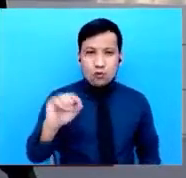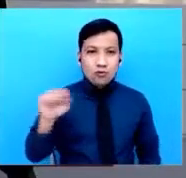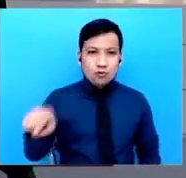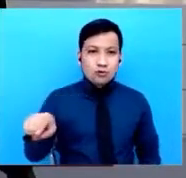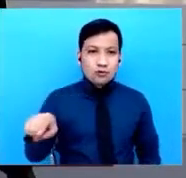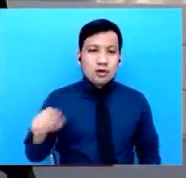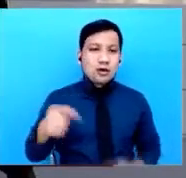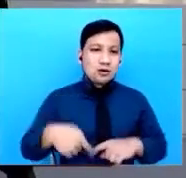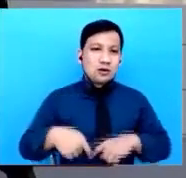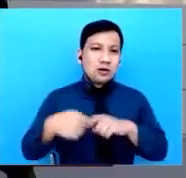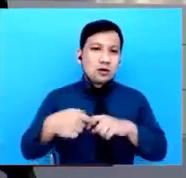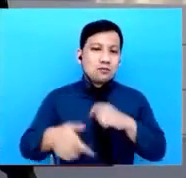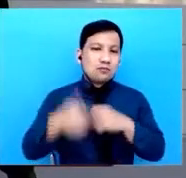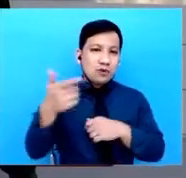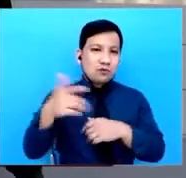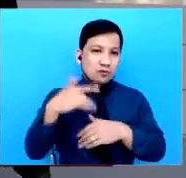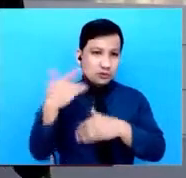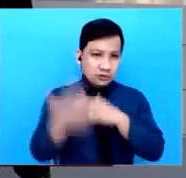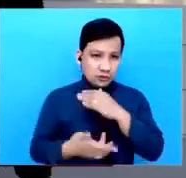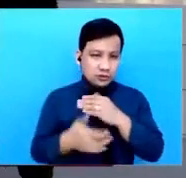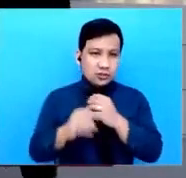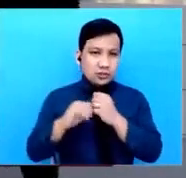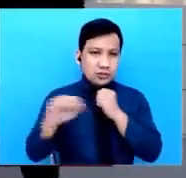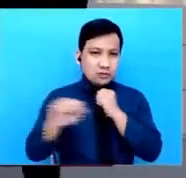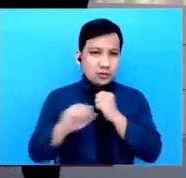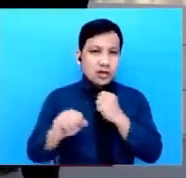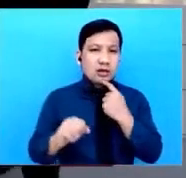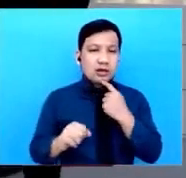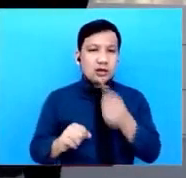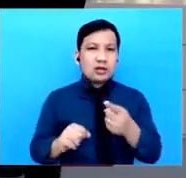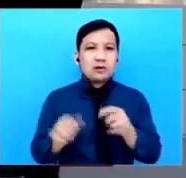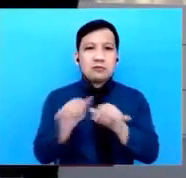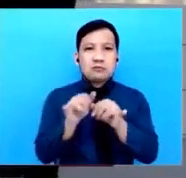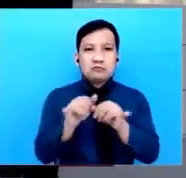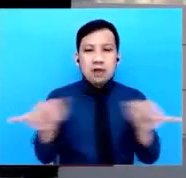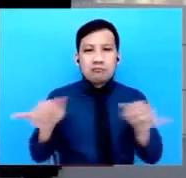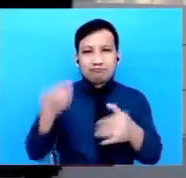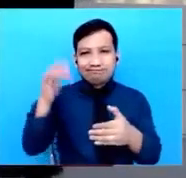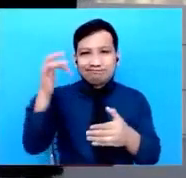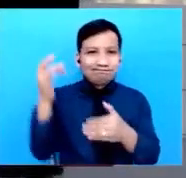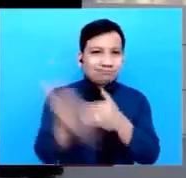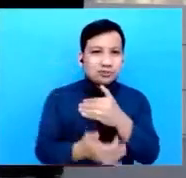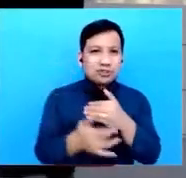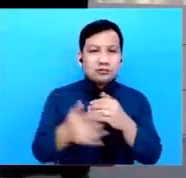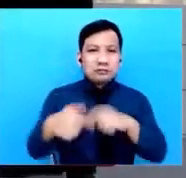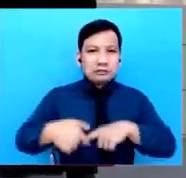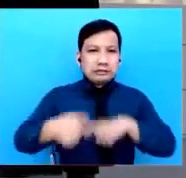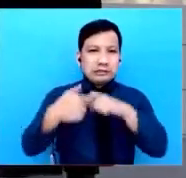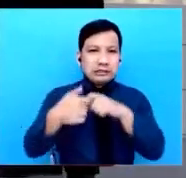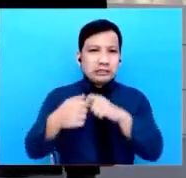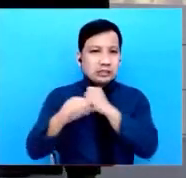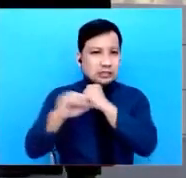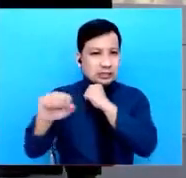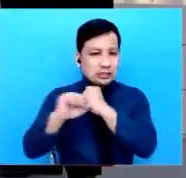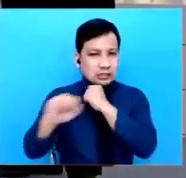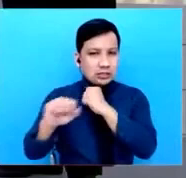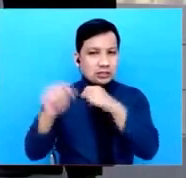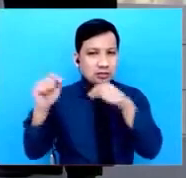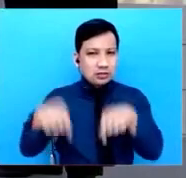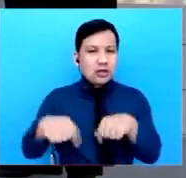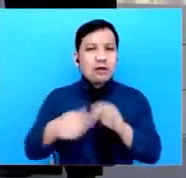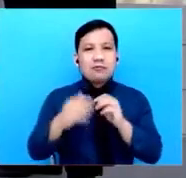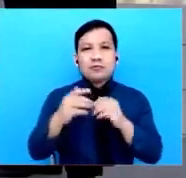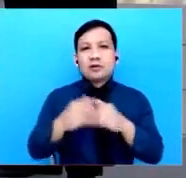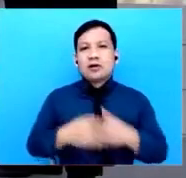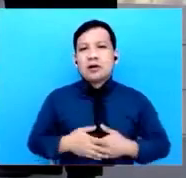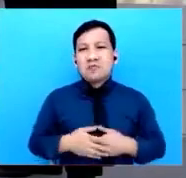sa premature campaigning. So sa madaling salta, mas lalo pang pinaaga ang ban sa premature campaigning sa panukalang yan. Pero